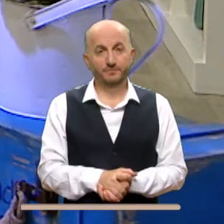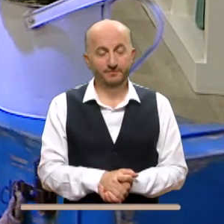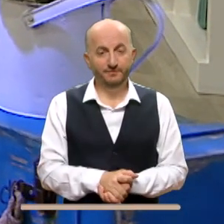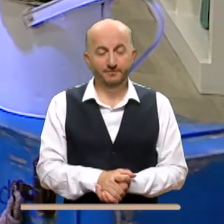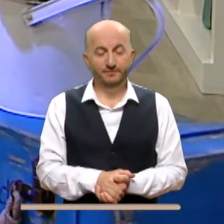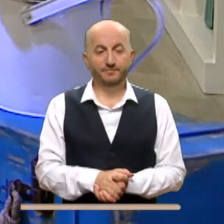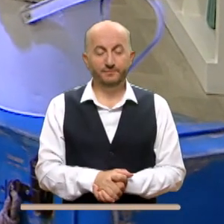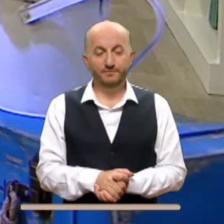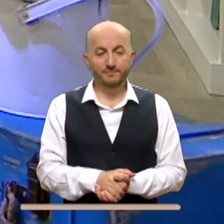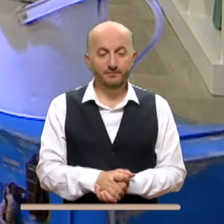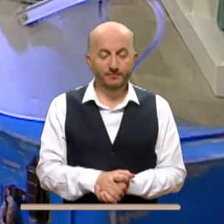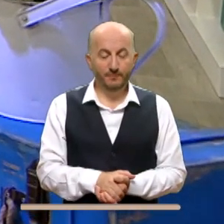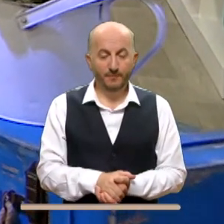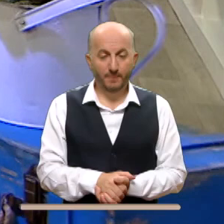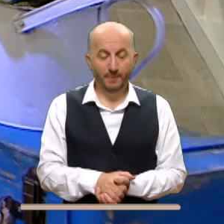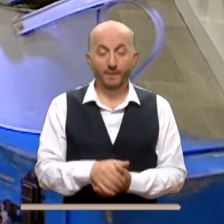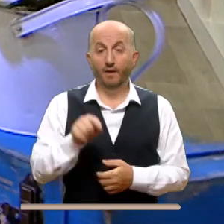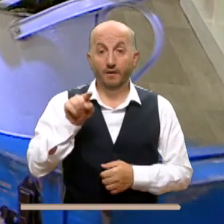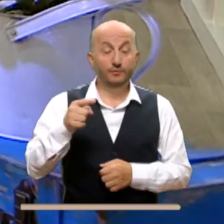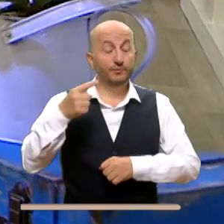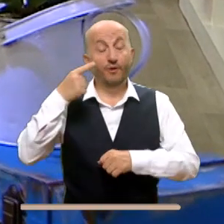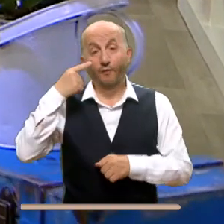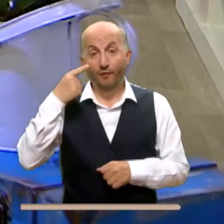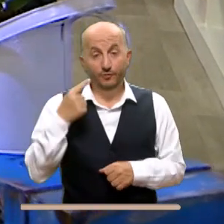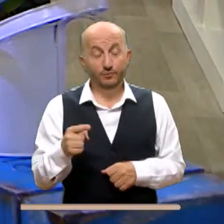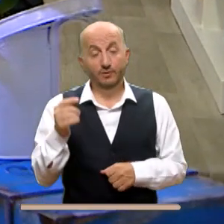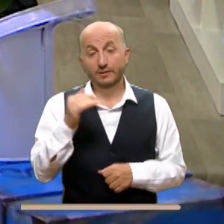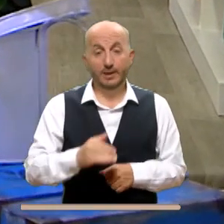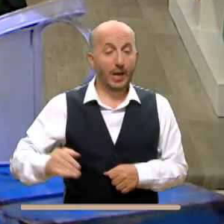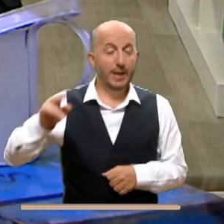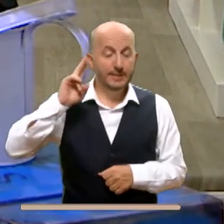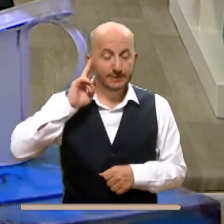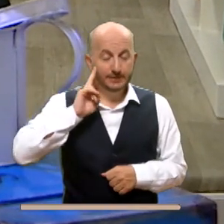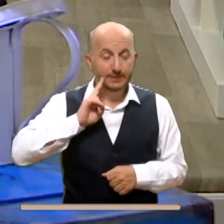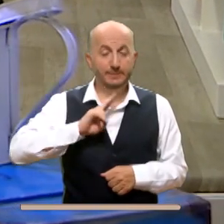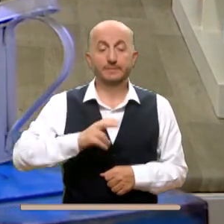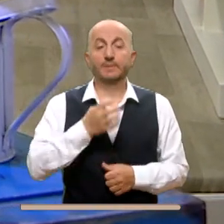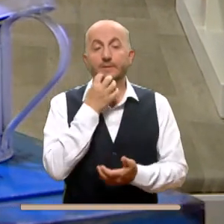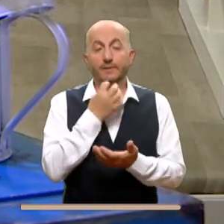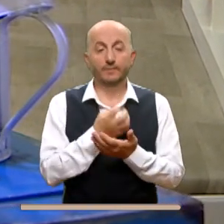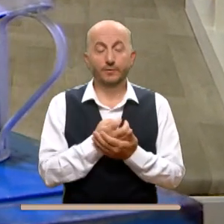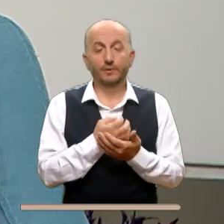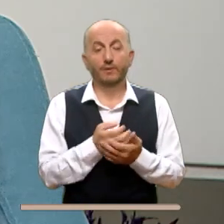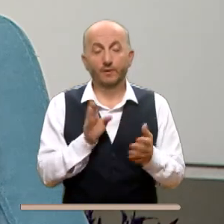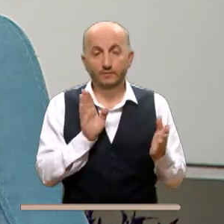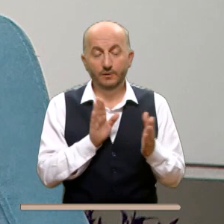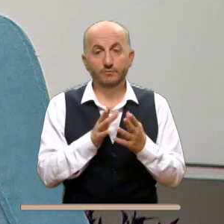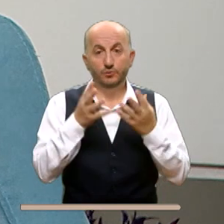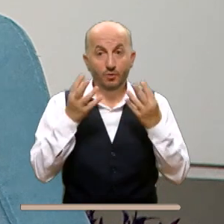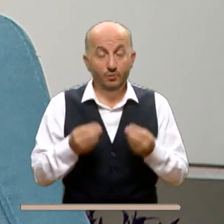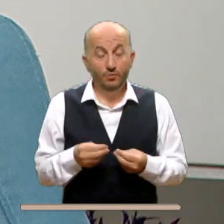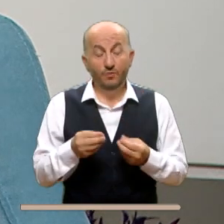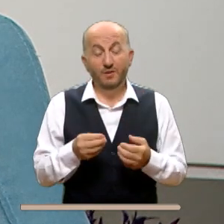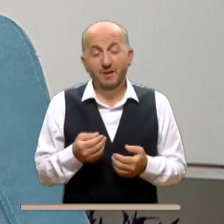adına davet ediliyor. Orada gördüklerinden daha zengin bir kadroyla karşılaşmış oluyorlar. Kaldı ki biz